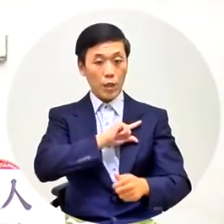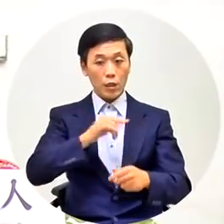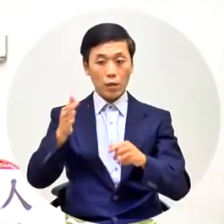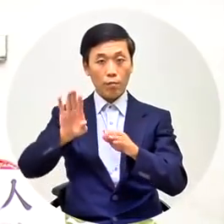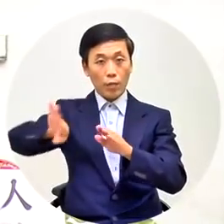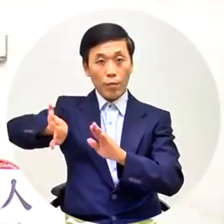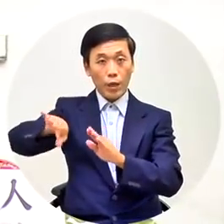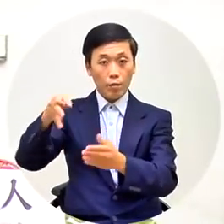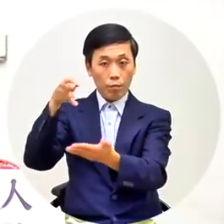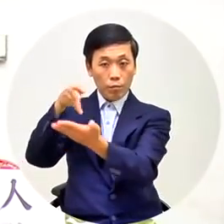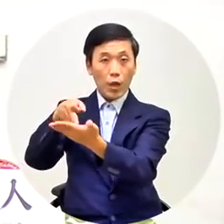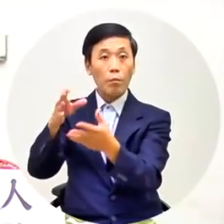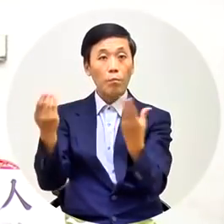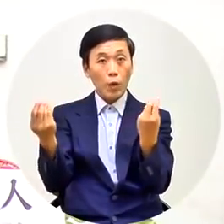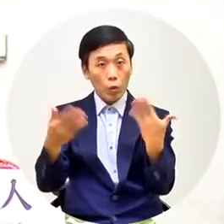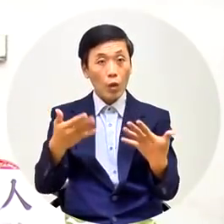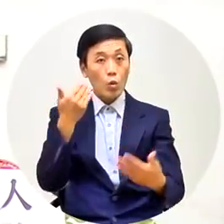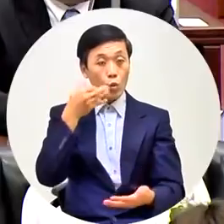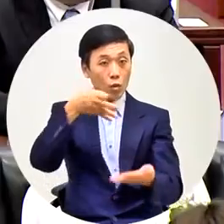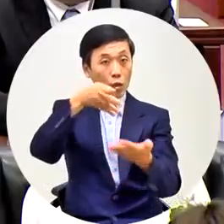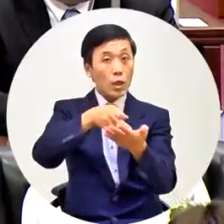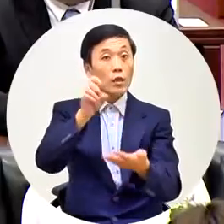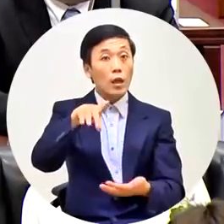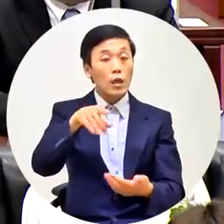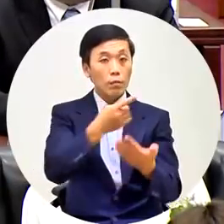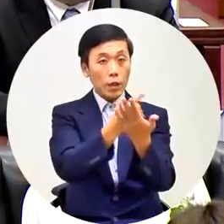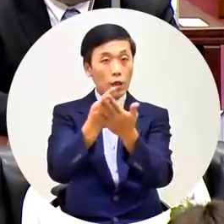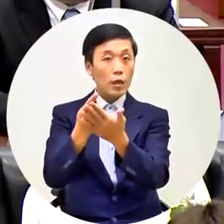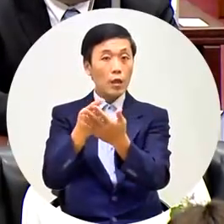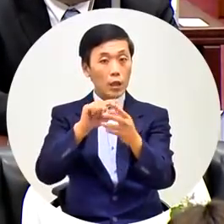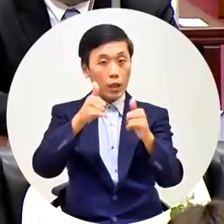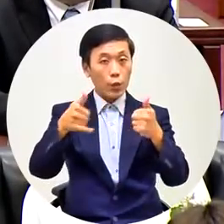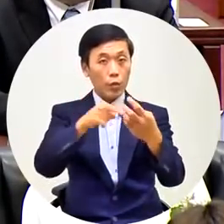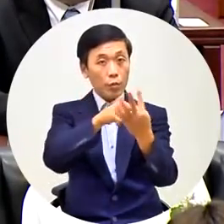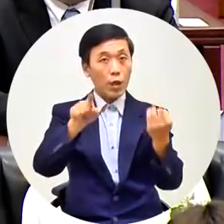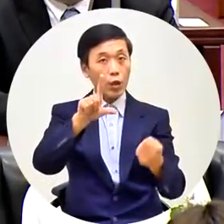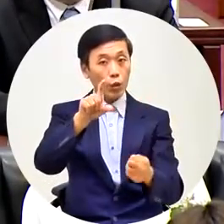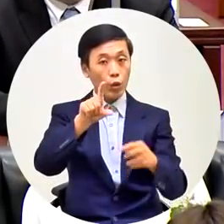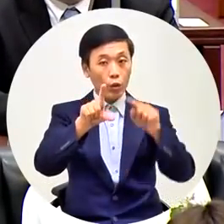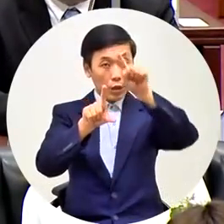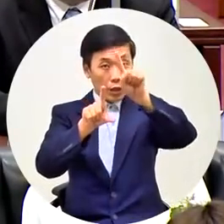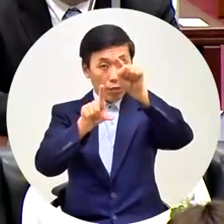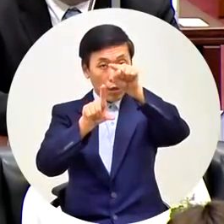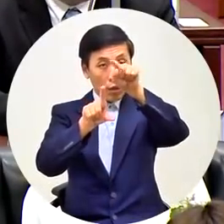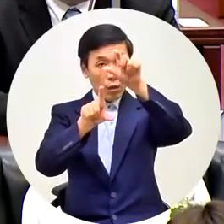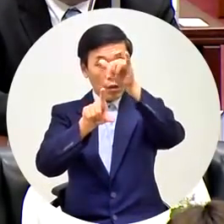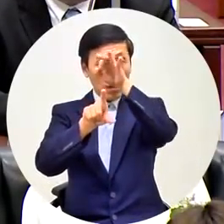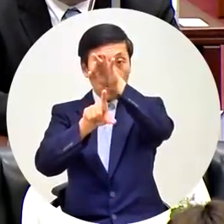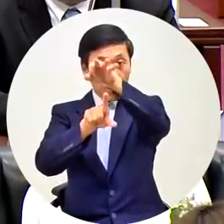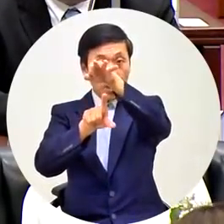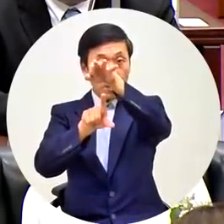签在我们每一位66议员候选人的上面的时候，这样算不算有效？还是无